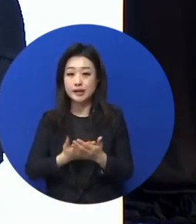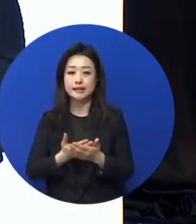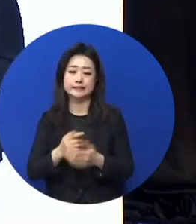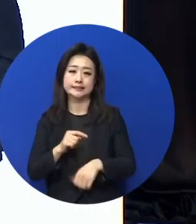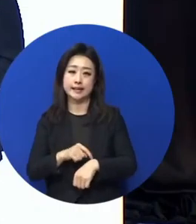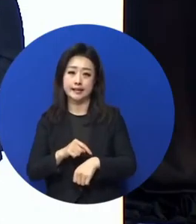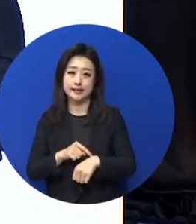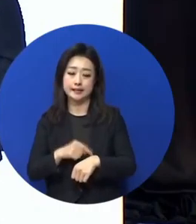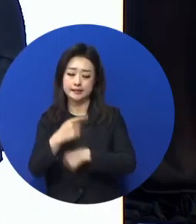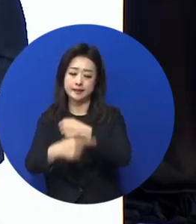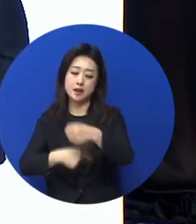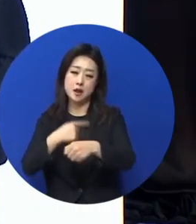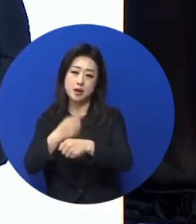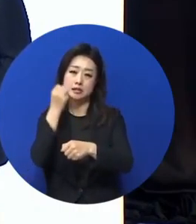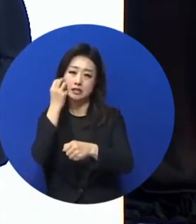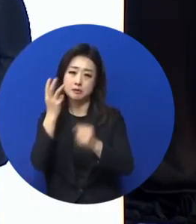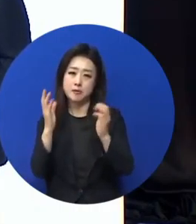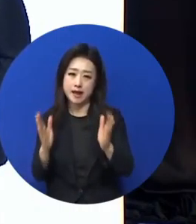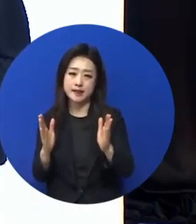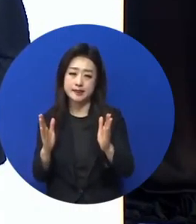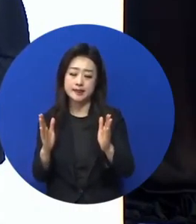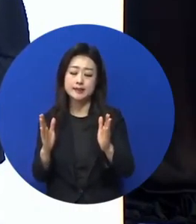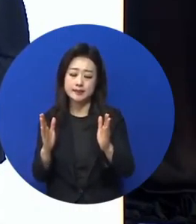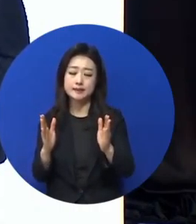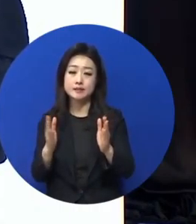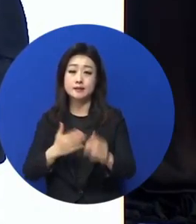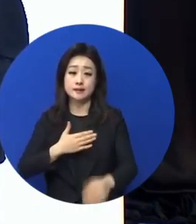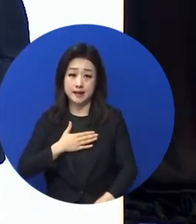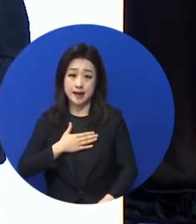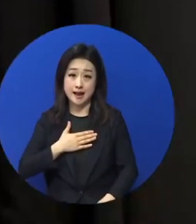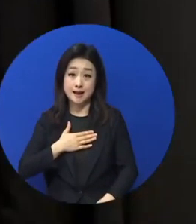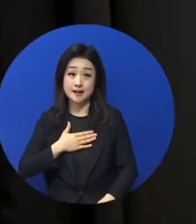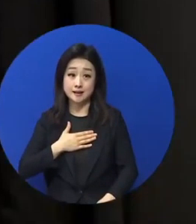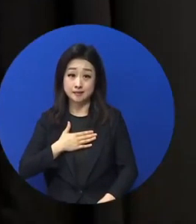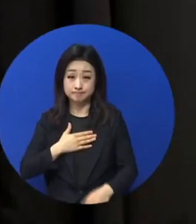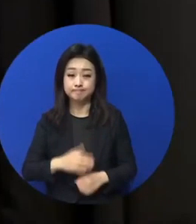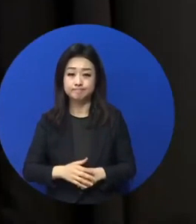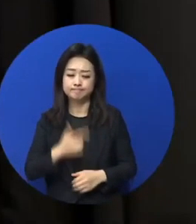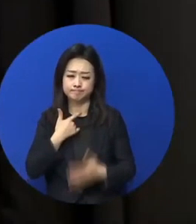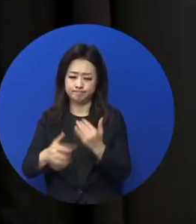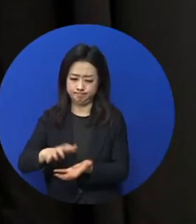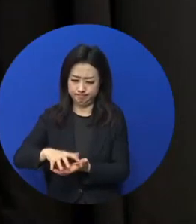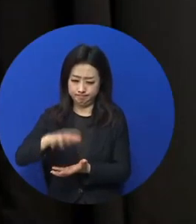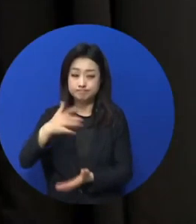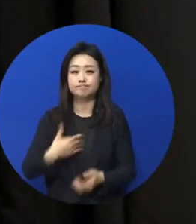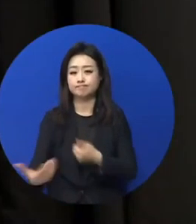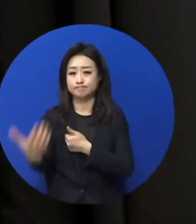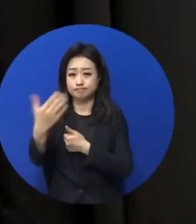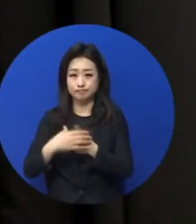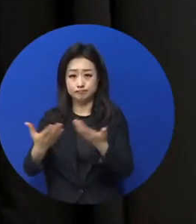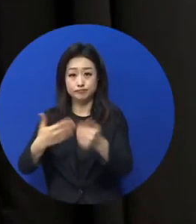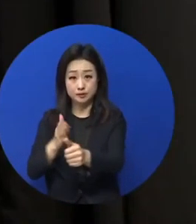시간입니다. 이 중요한 시기를 초보 운전자에게 맡길 수는 없습니다.